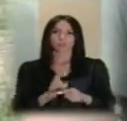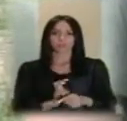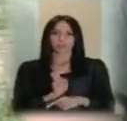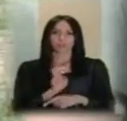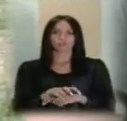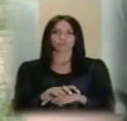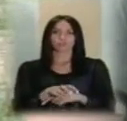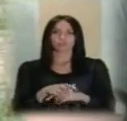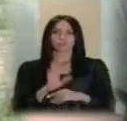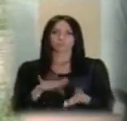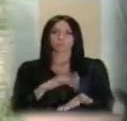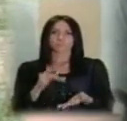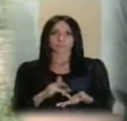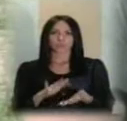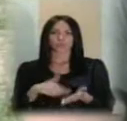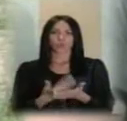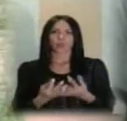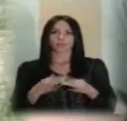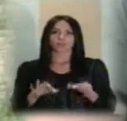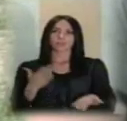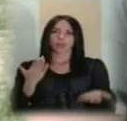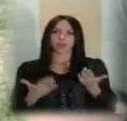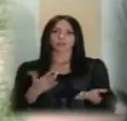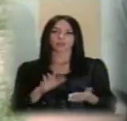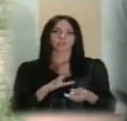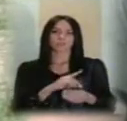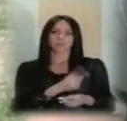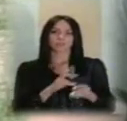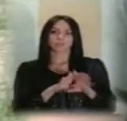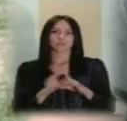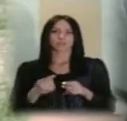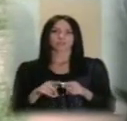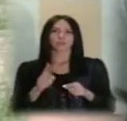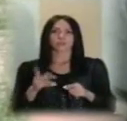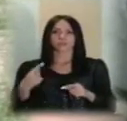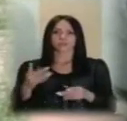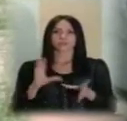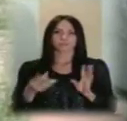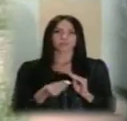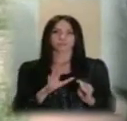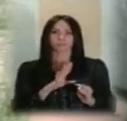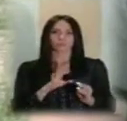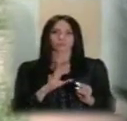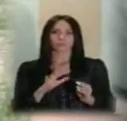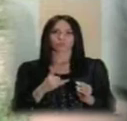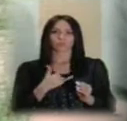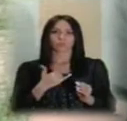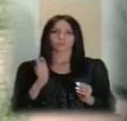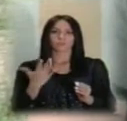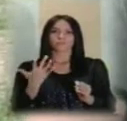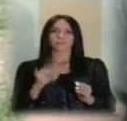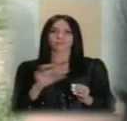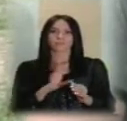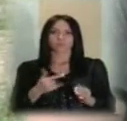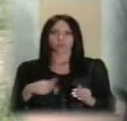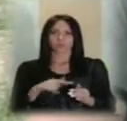зайшли в місто для звільнення, але ну, сили були нерівні, так як нас, здається, було, в нас було в 5 разів нас було менше, ніж